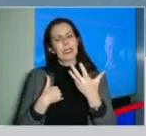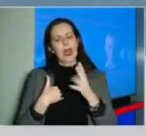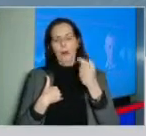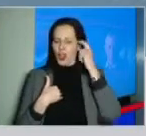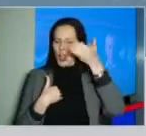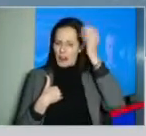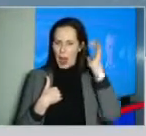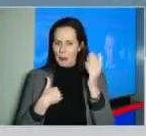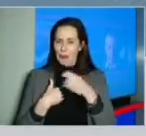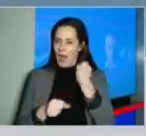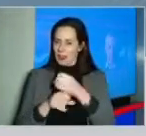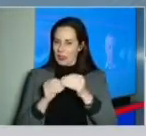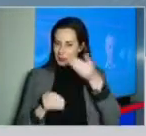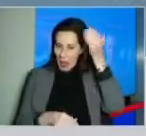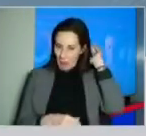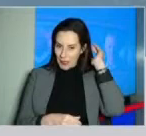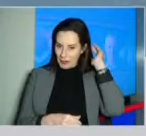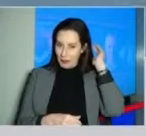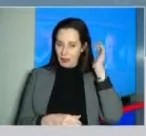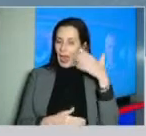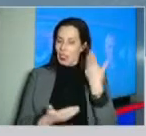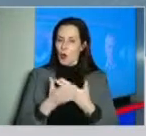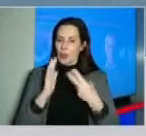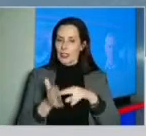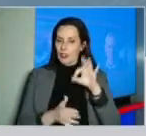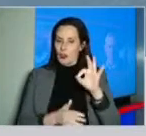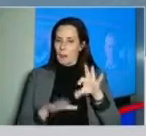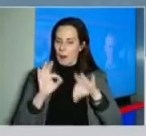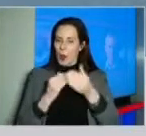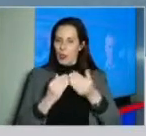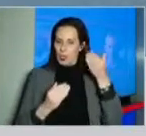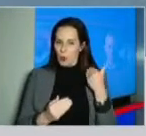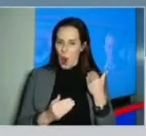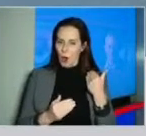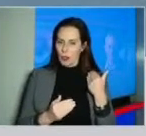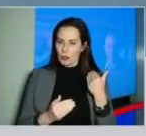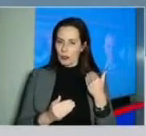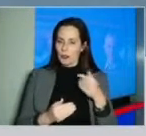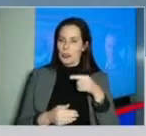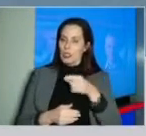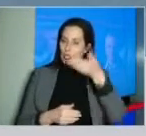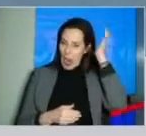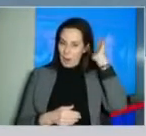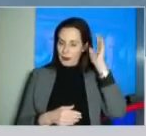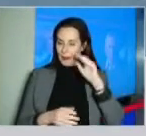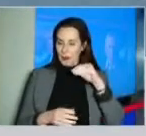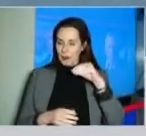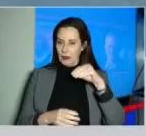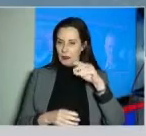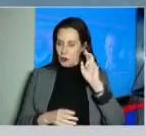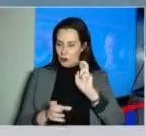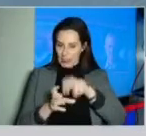יאיר לפיד, את עבדת איתו, היית יועצת התקשורת שלו בבחירות הקודמות. כן. תראי, כשלפיד הצטרף למערכת הפוליטית, הוא עשה את